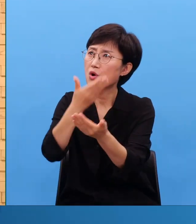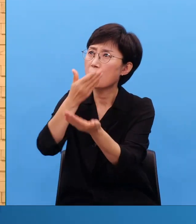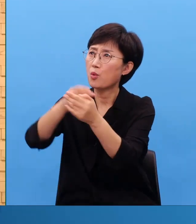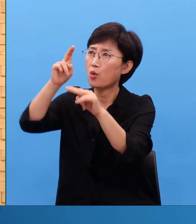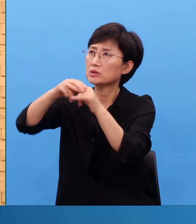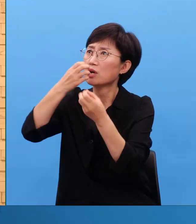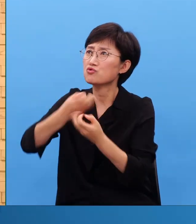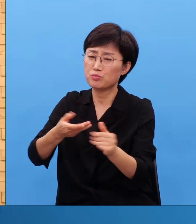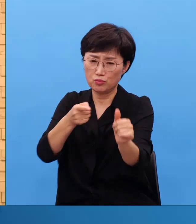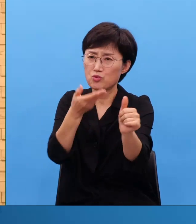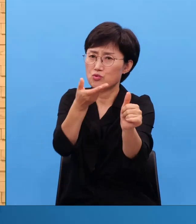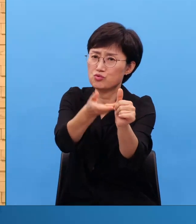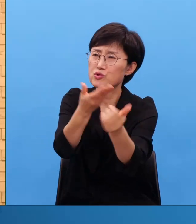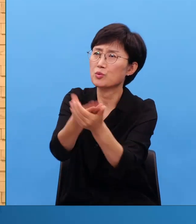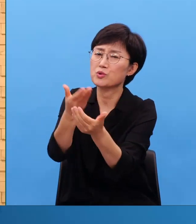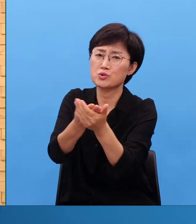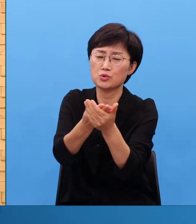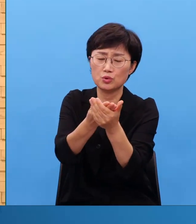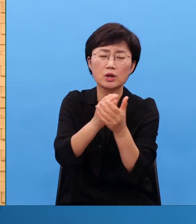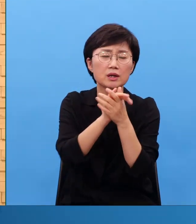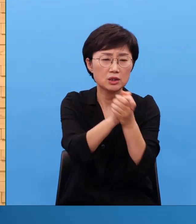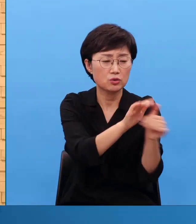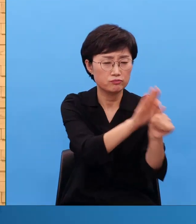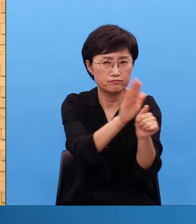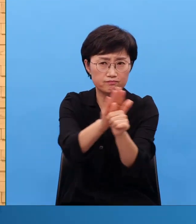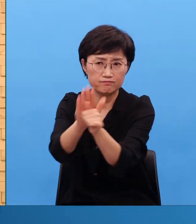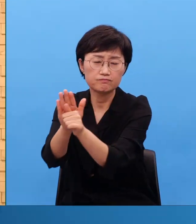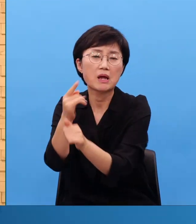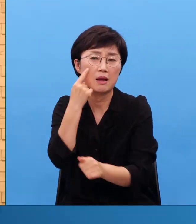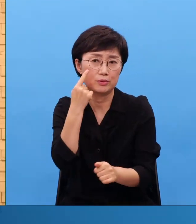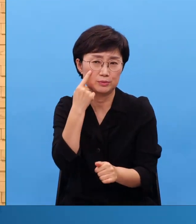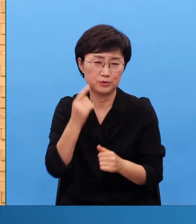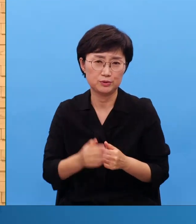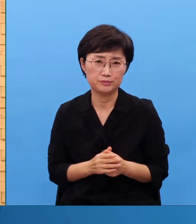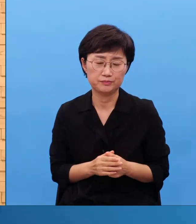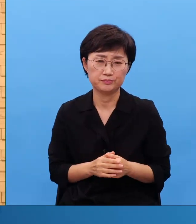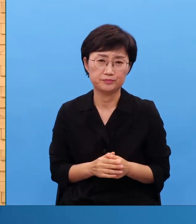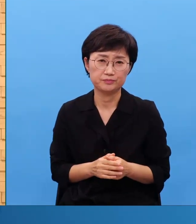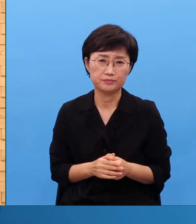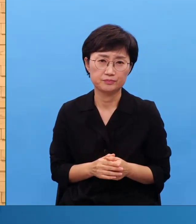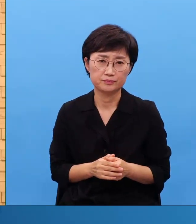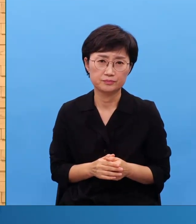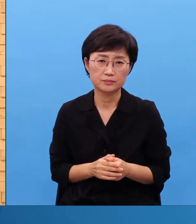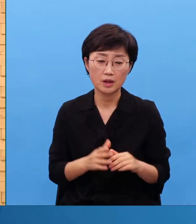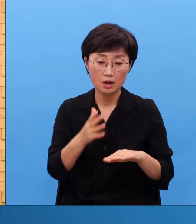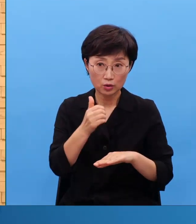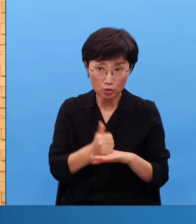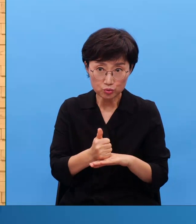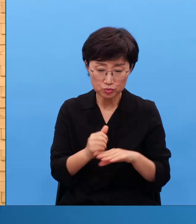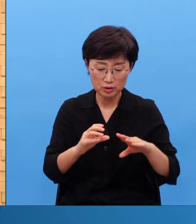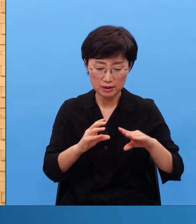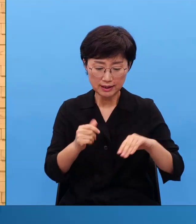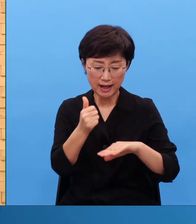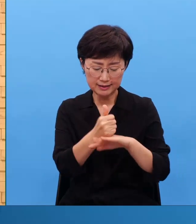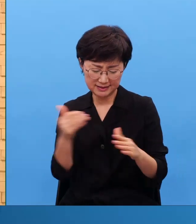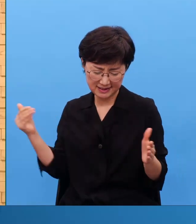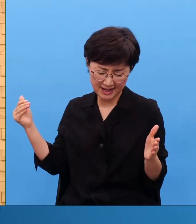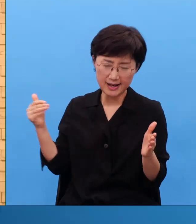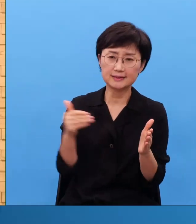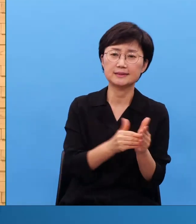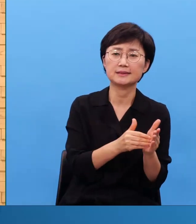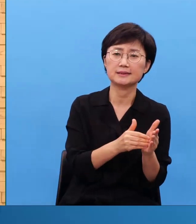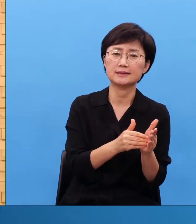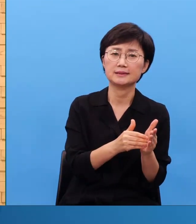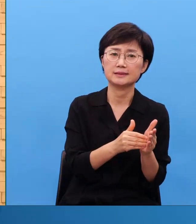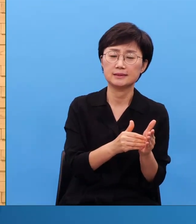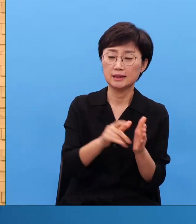that you live and the places of your occupation. 어떤 응답이 왔습니까? Now, what kind of answer 땅 will come? 끝까지 이르러 시공간을 초월하는 역사예요. The